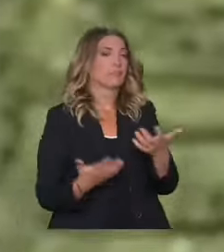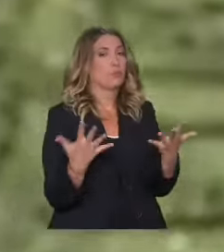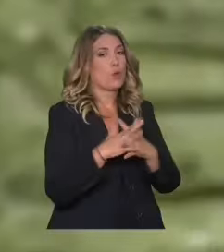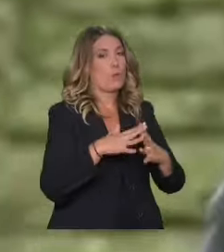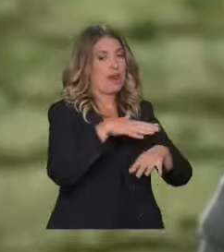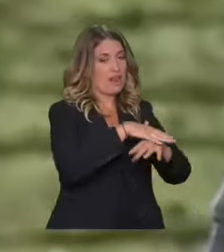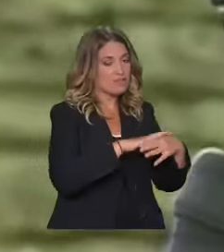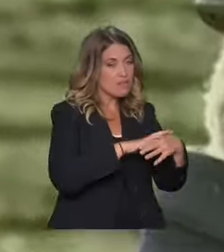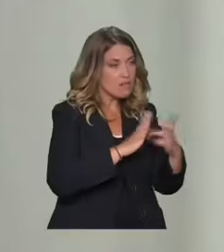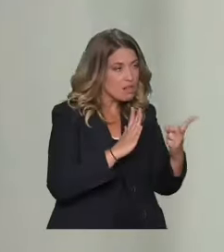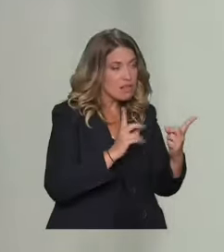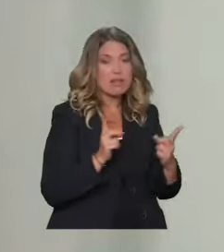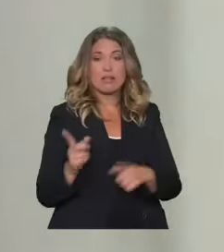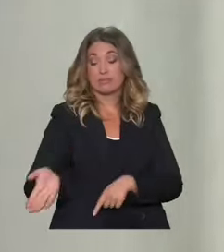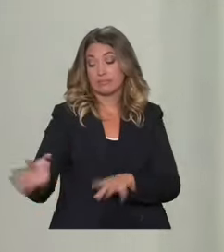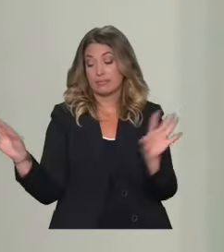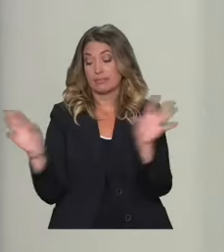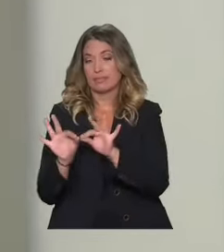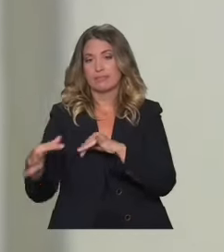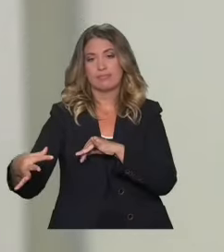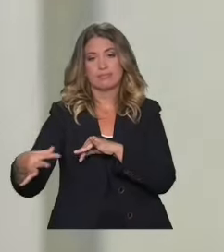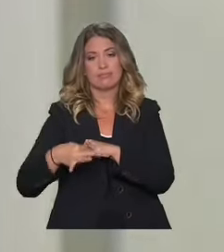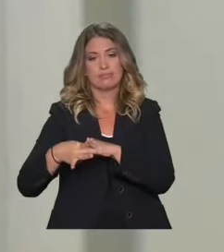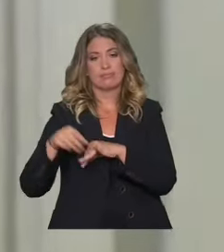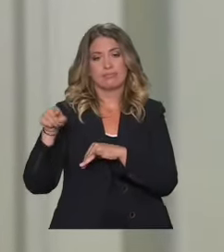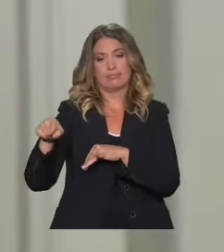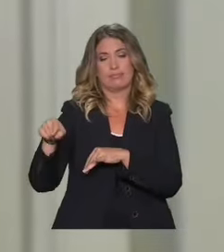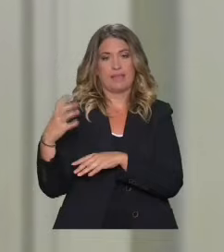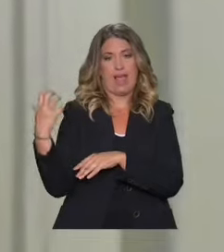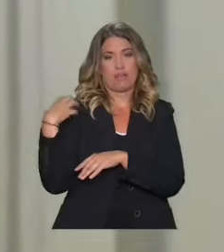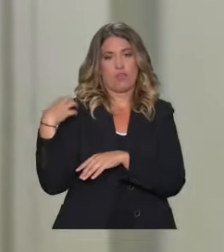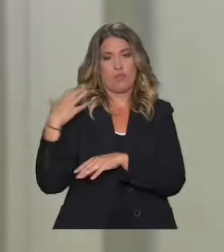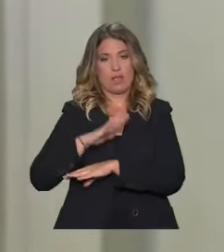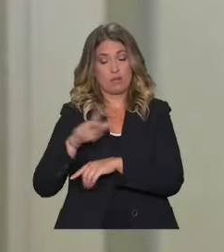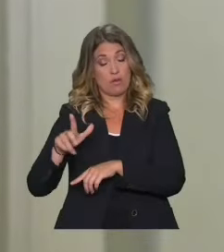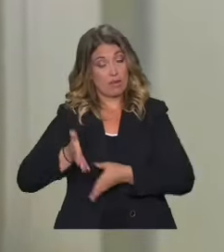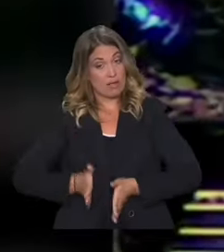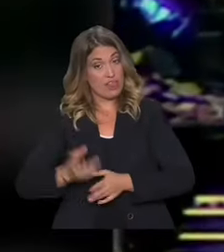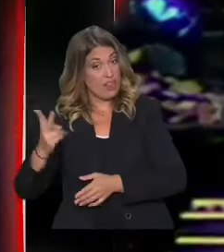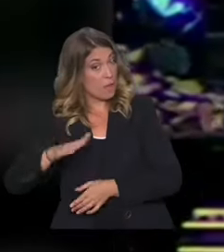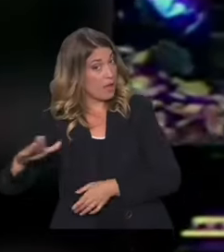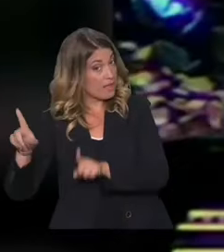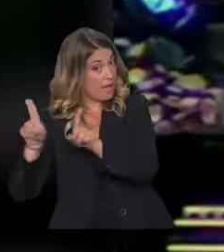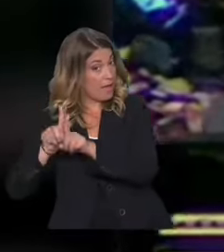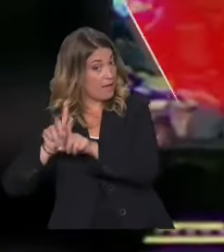να αραβωνιάζεται άρον-άρον έναν αξιωματικό του υπηκού, με τον οποίο μάλιστα απέκτησε δύο παιδιά.